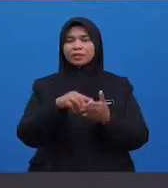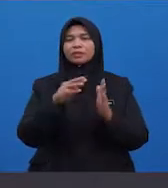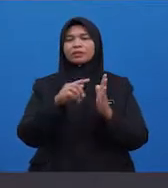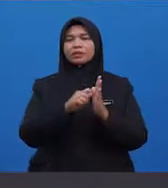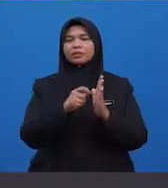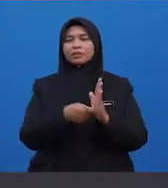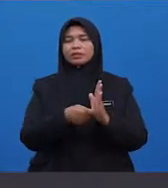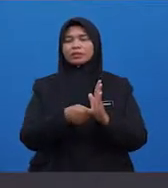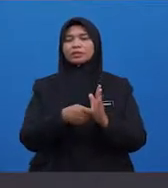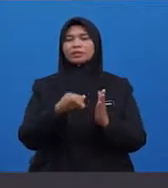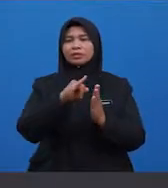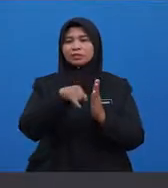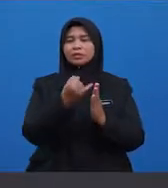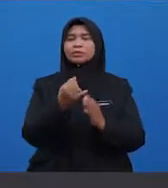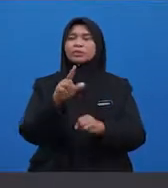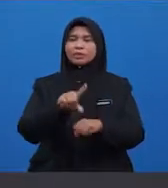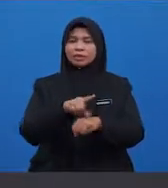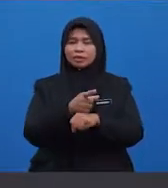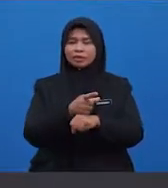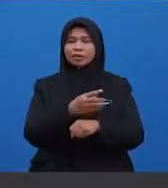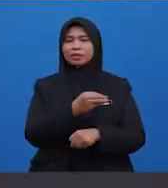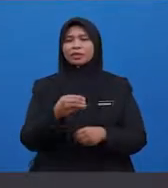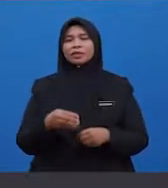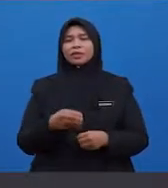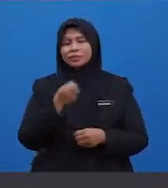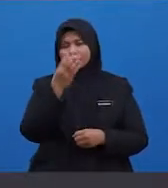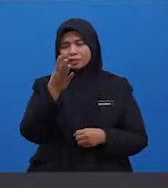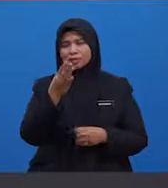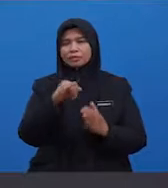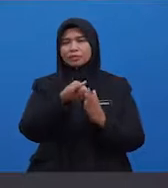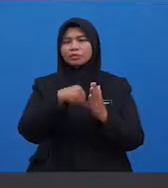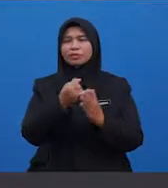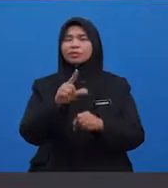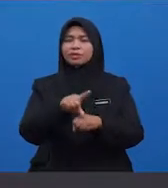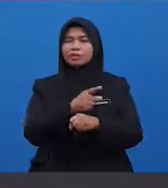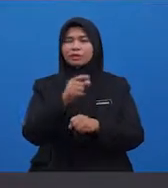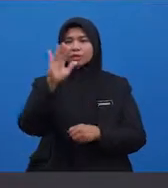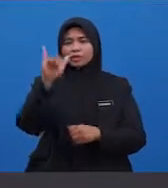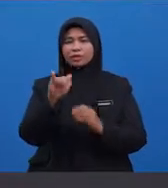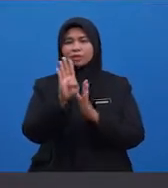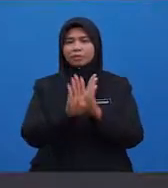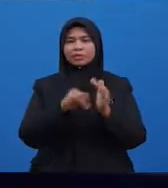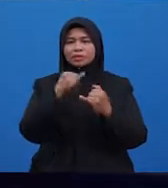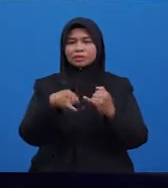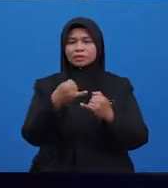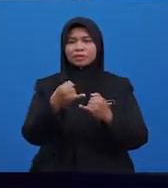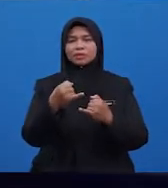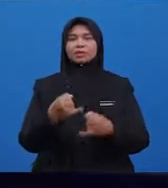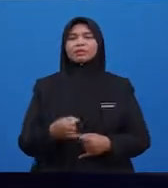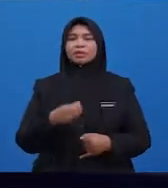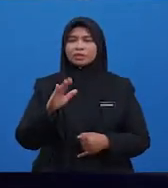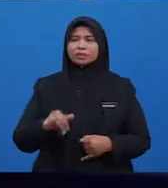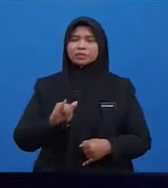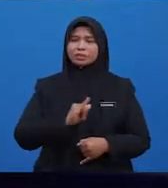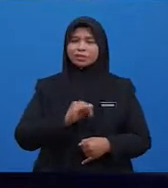takrifan kejurulatihan dan memerihalkan jurulatih yang berjaya.